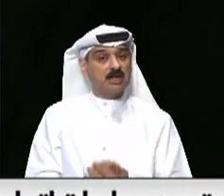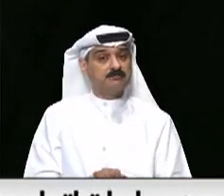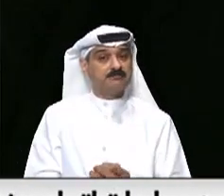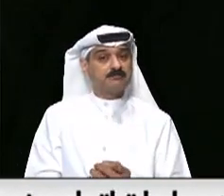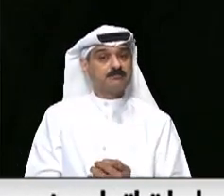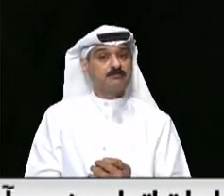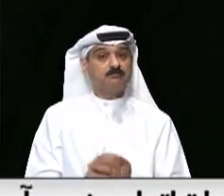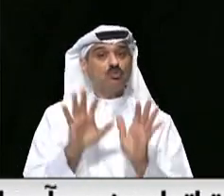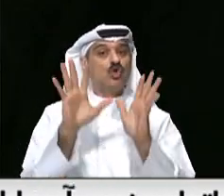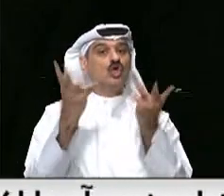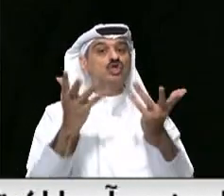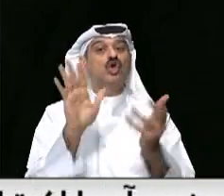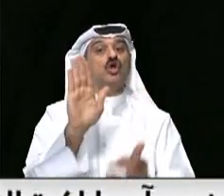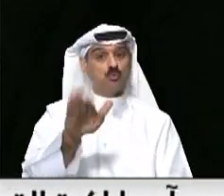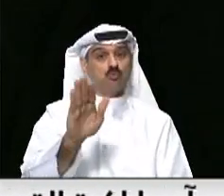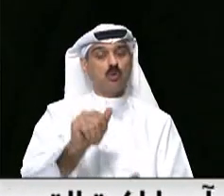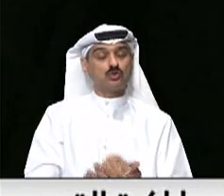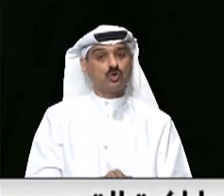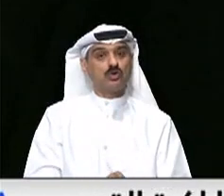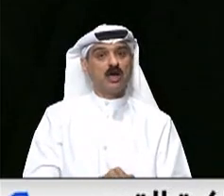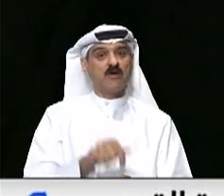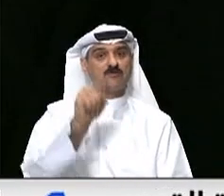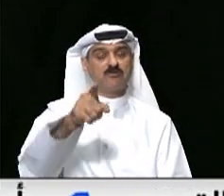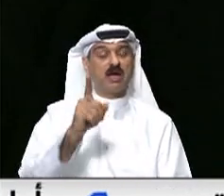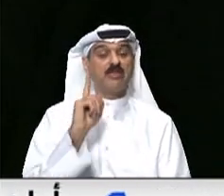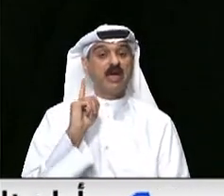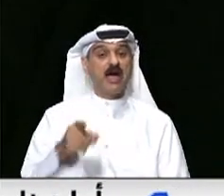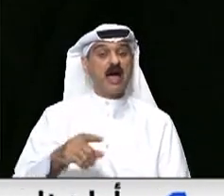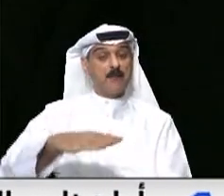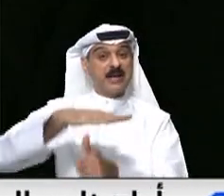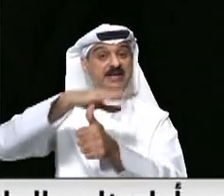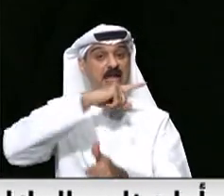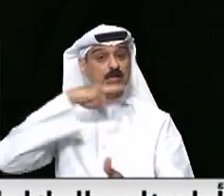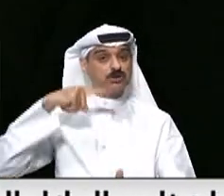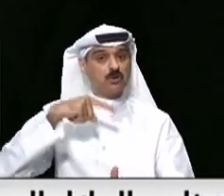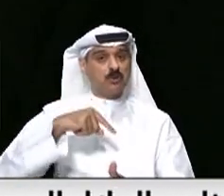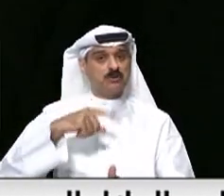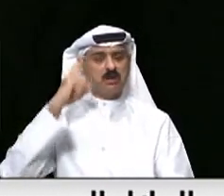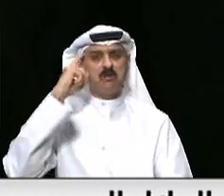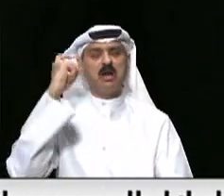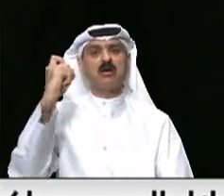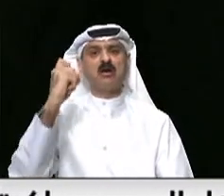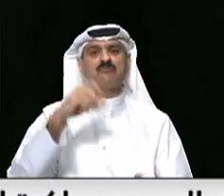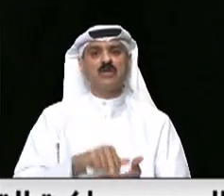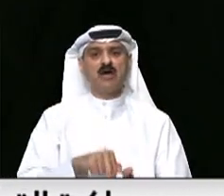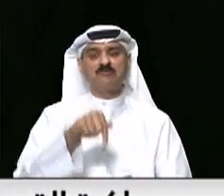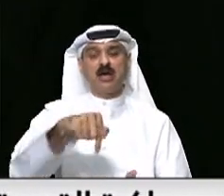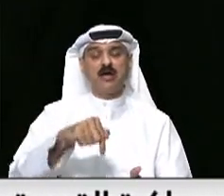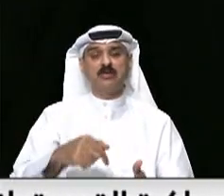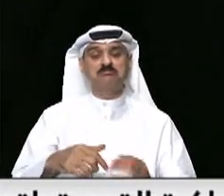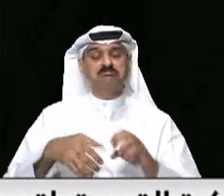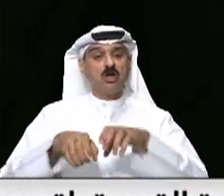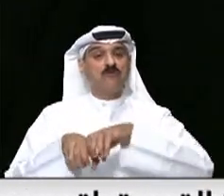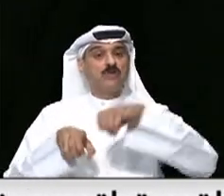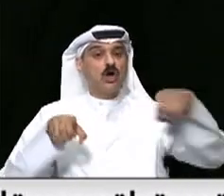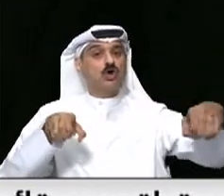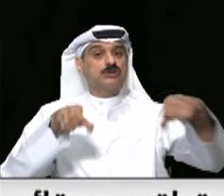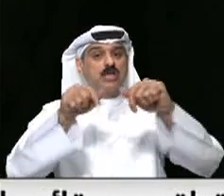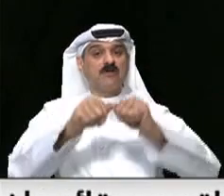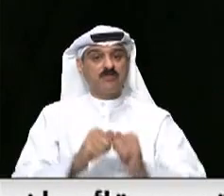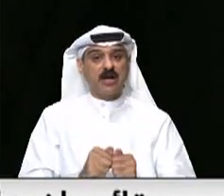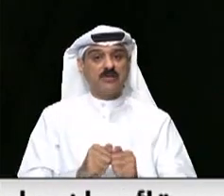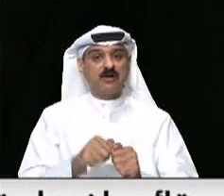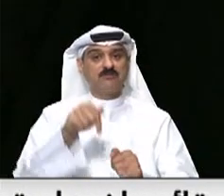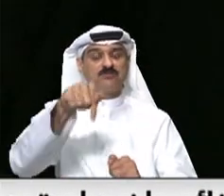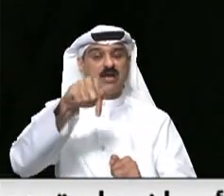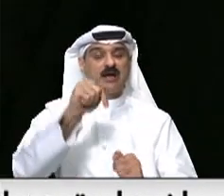لا زالت يعني تحت إمرة بريغوجين، أم أن فاغنر هي جزء من الجيش الروسي، هي مؤسسة يعني